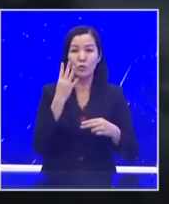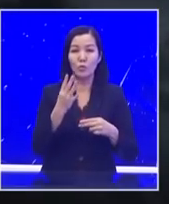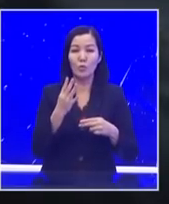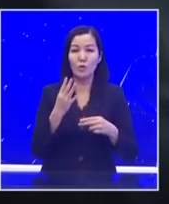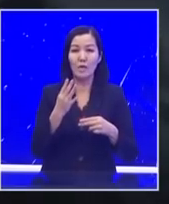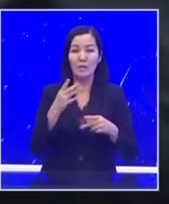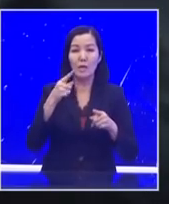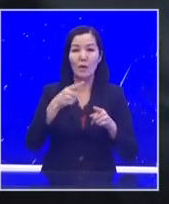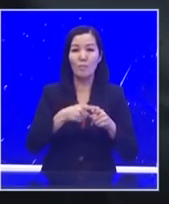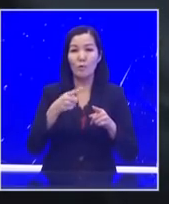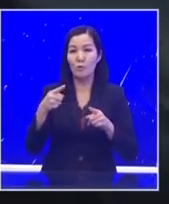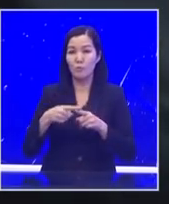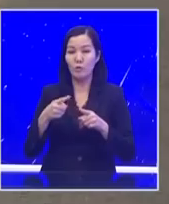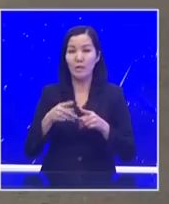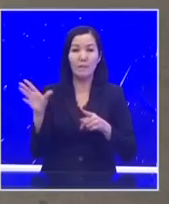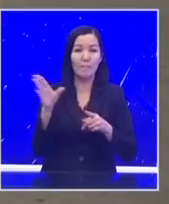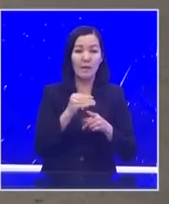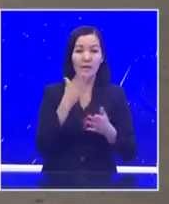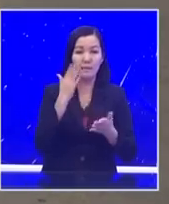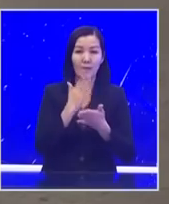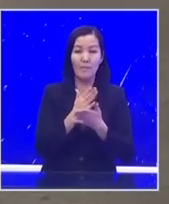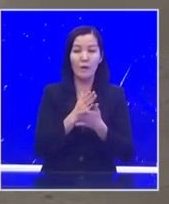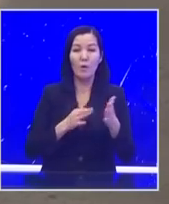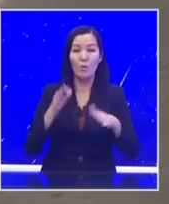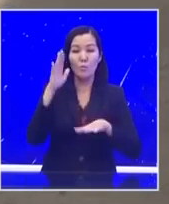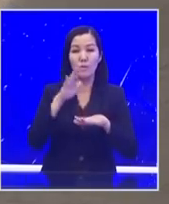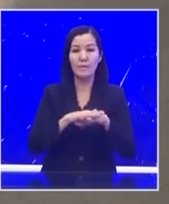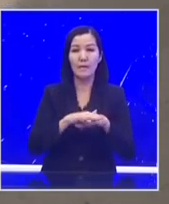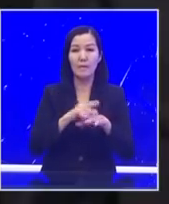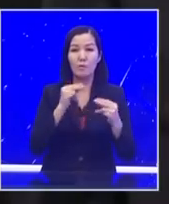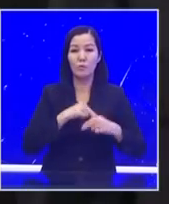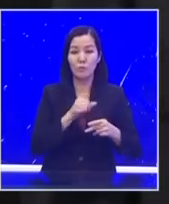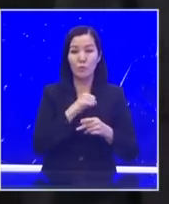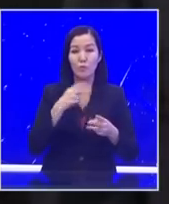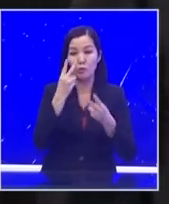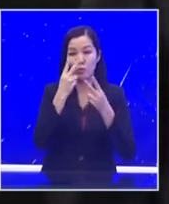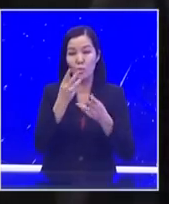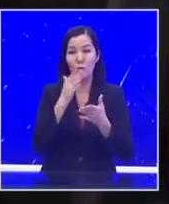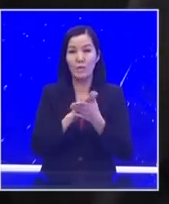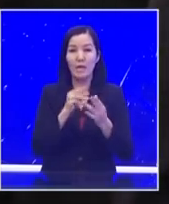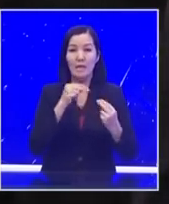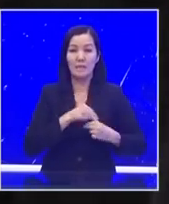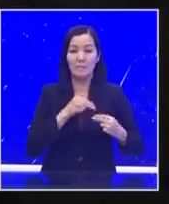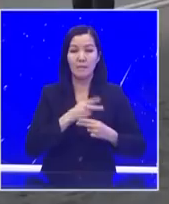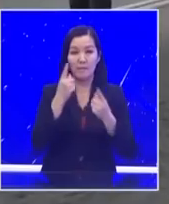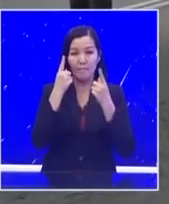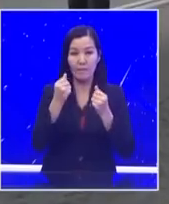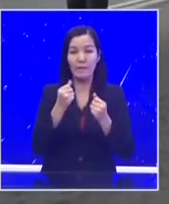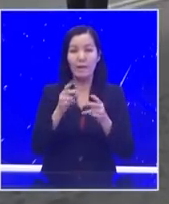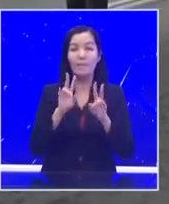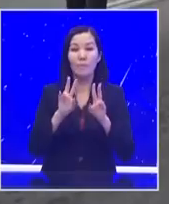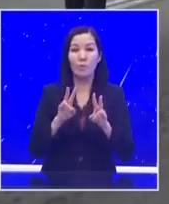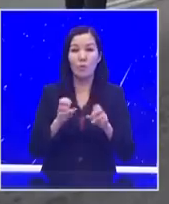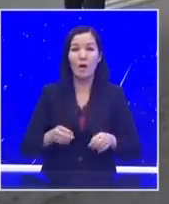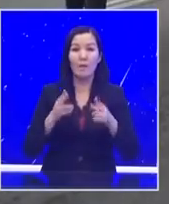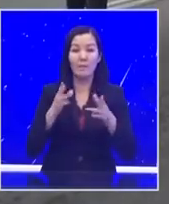да жүйелі түрде өтіп жатыр. Облыс әкімі Амандық Баталов жұмысты көзімен көрді, тынымсыз еңбектеніп жатқандарын білді. Десе де қауіп